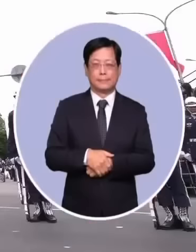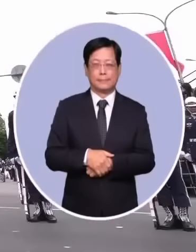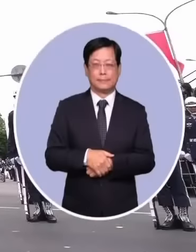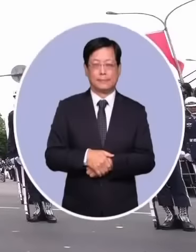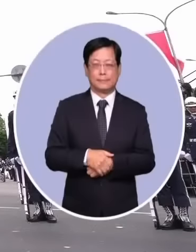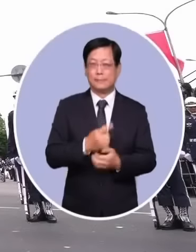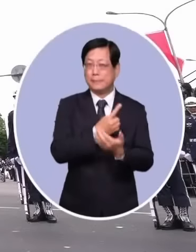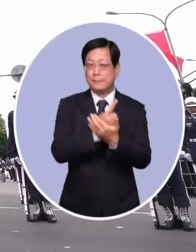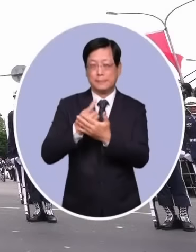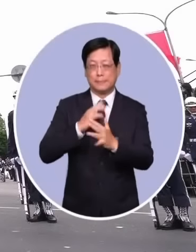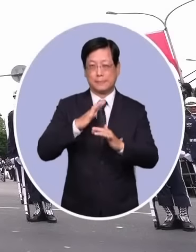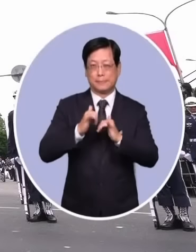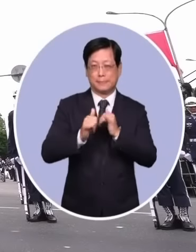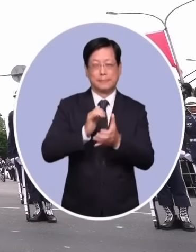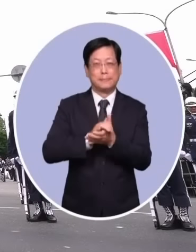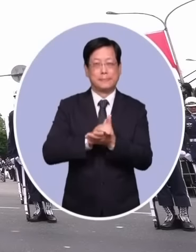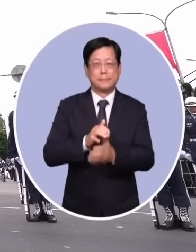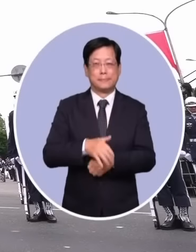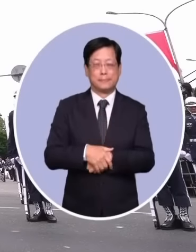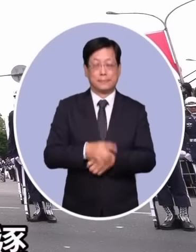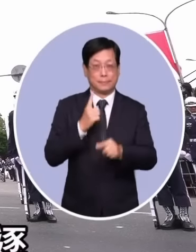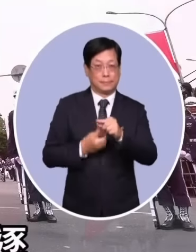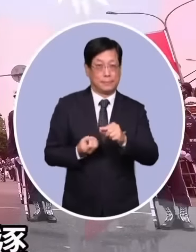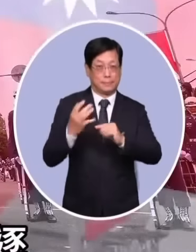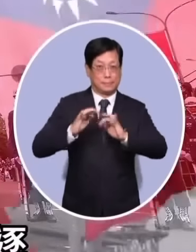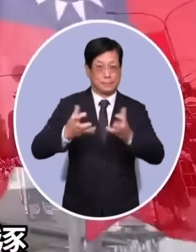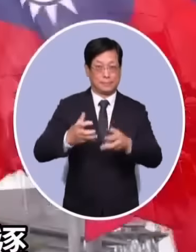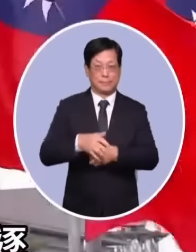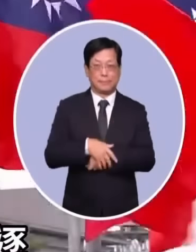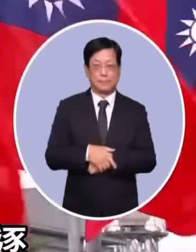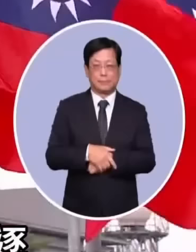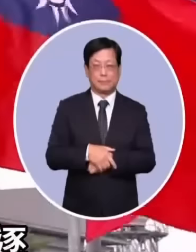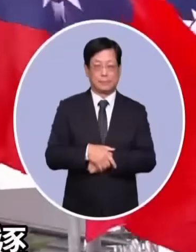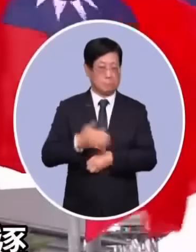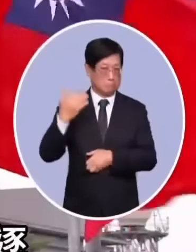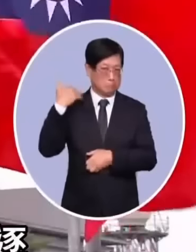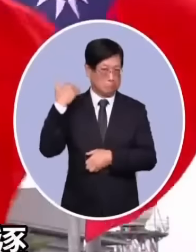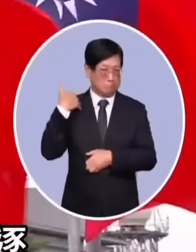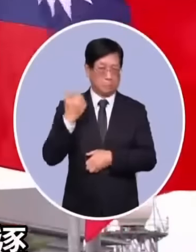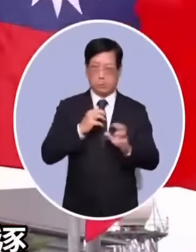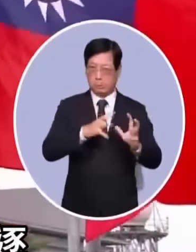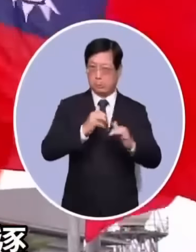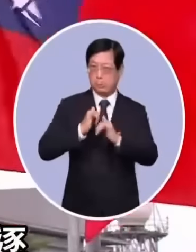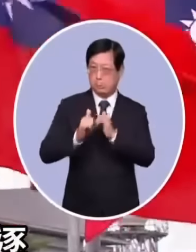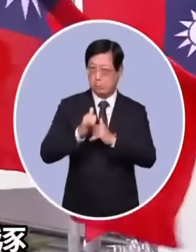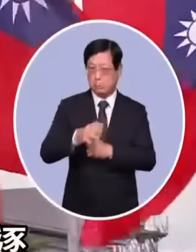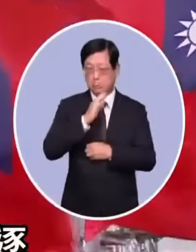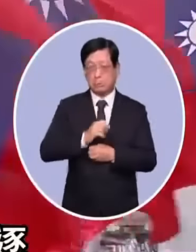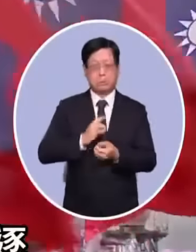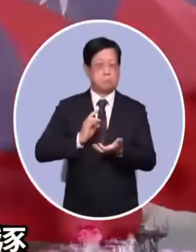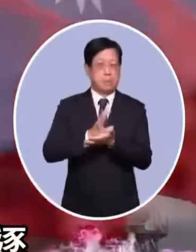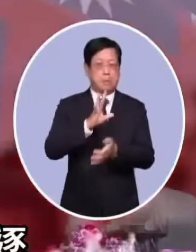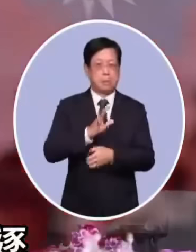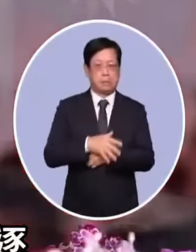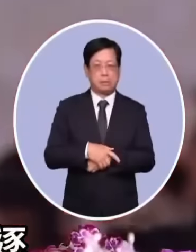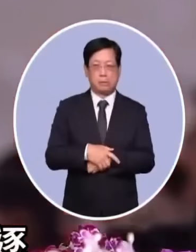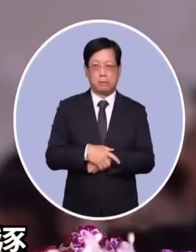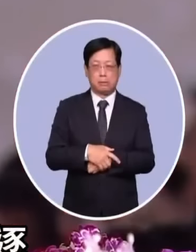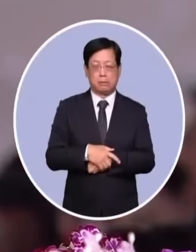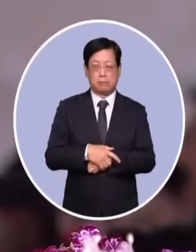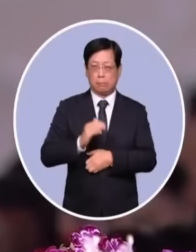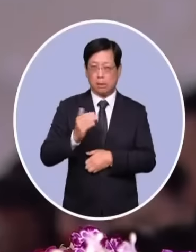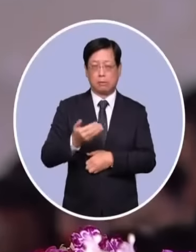各位国人同胞，中华民国曾经在国际社会被驱逐，